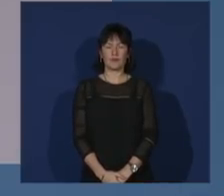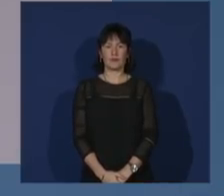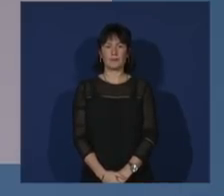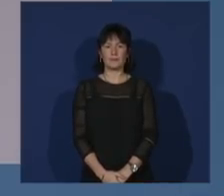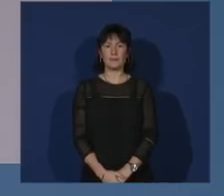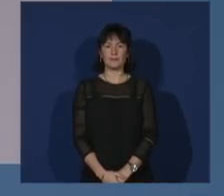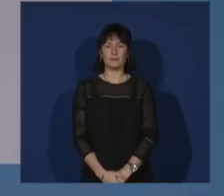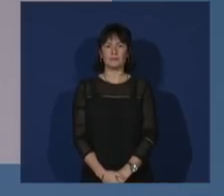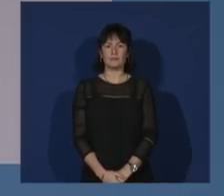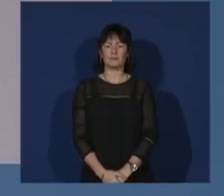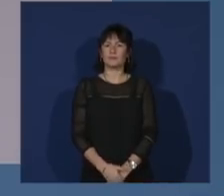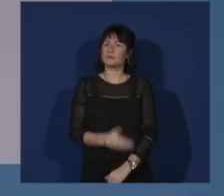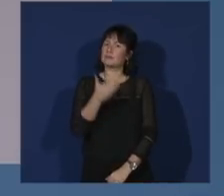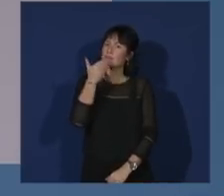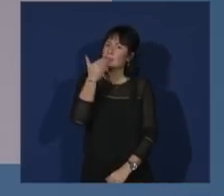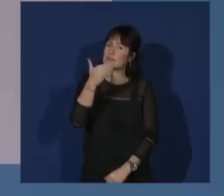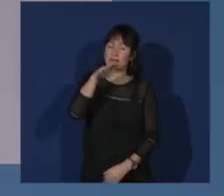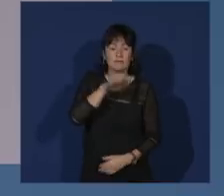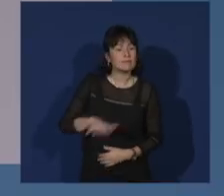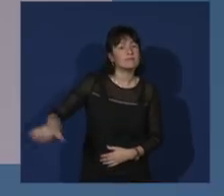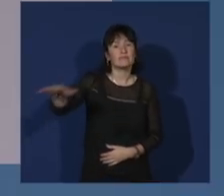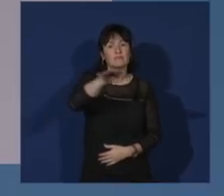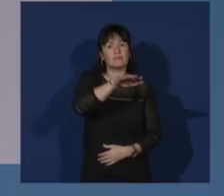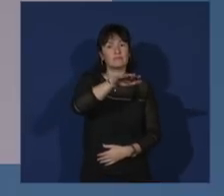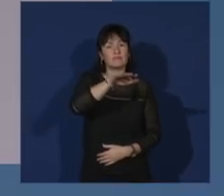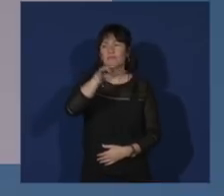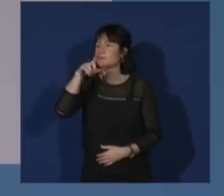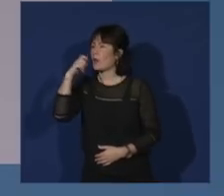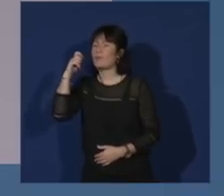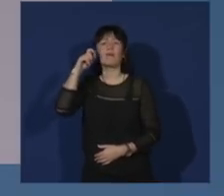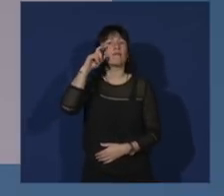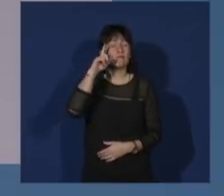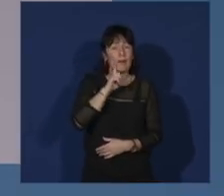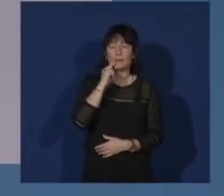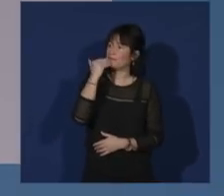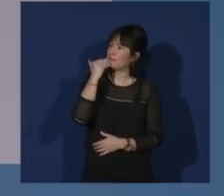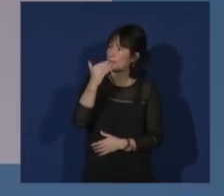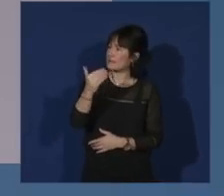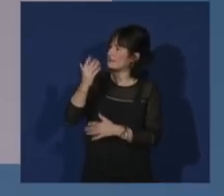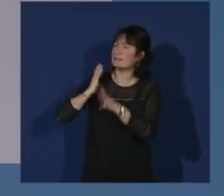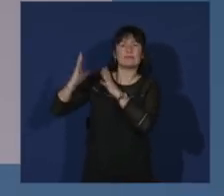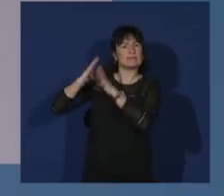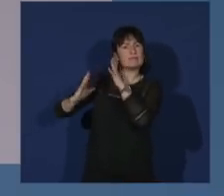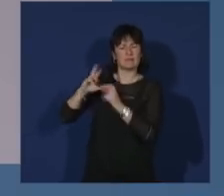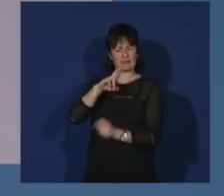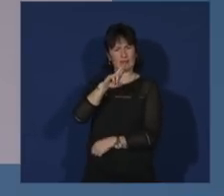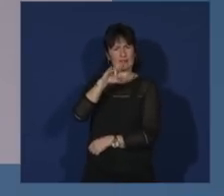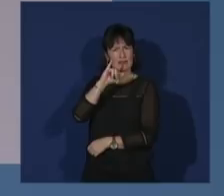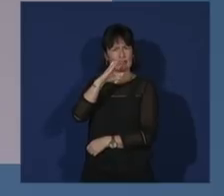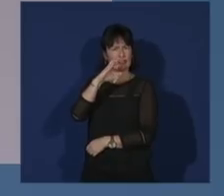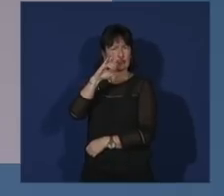Merci à chacun et à chacune de mes prédécesseurs. À Richard, cher